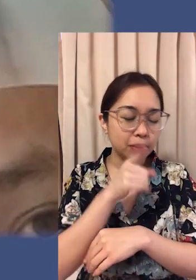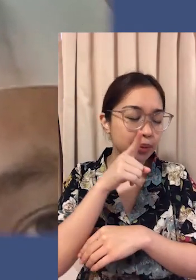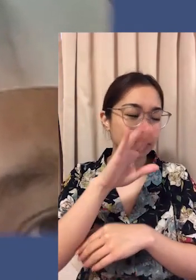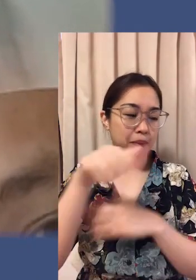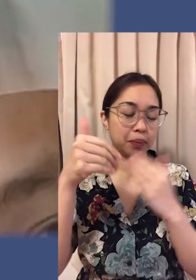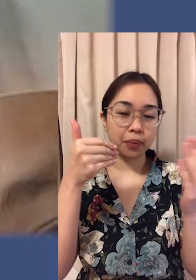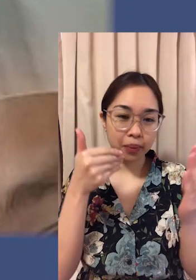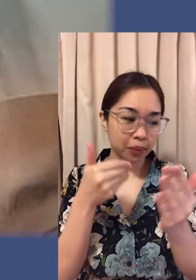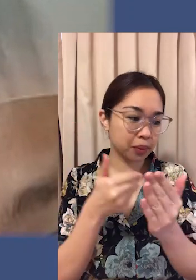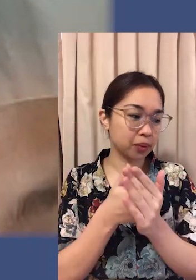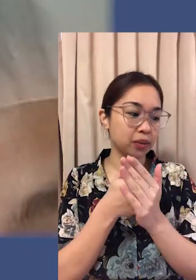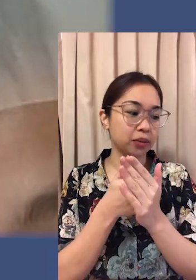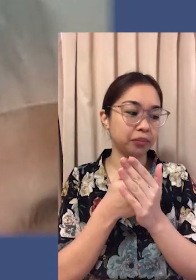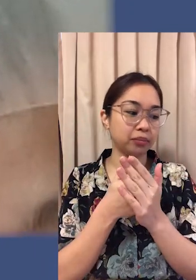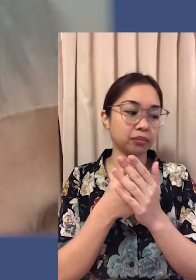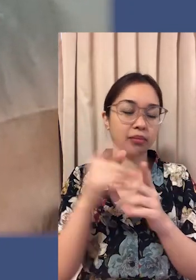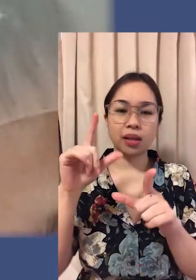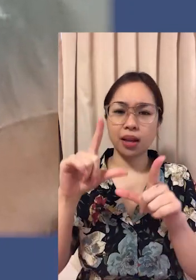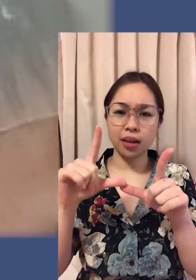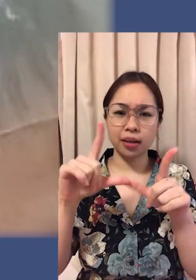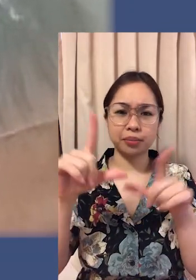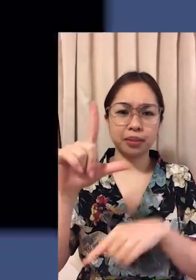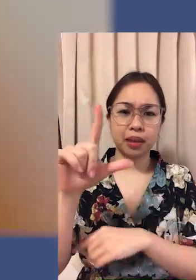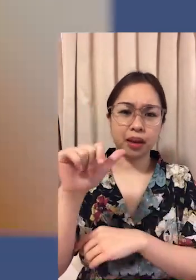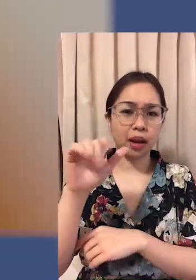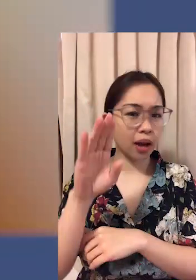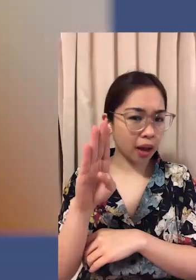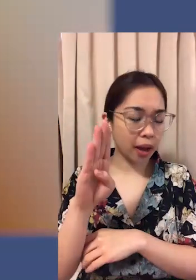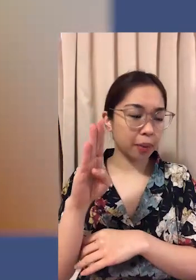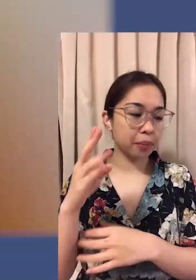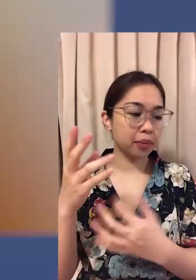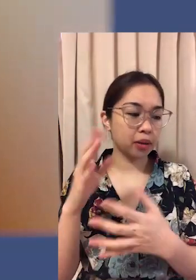Talagang lahat ng kanyang mga laboratory pinagawa